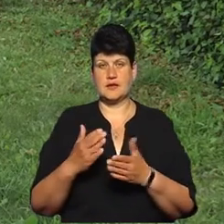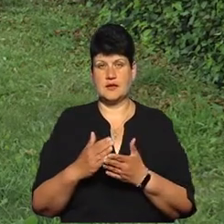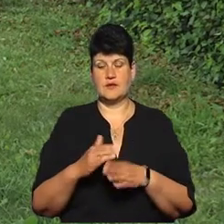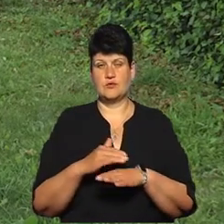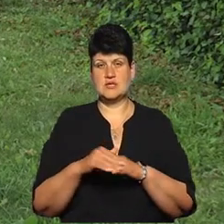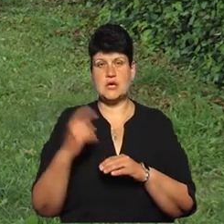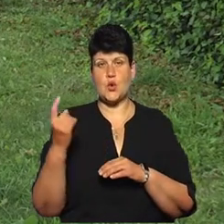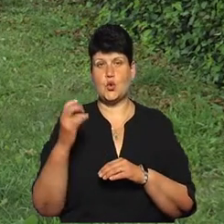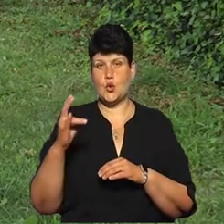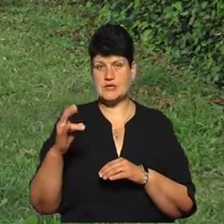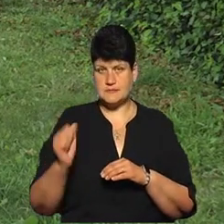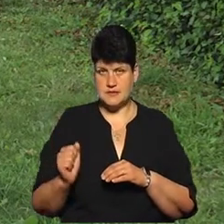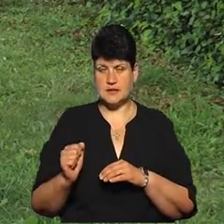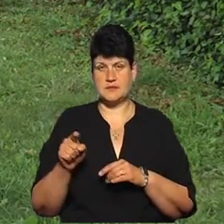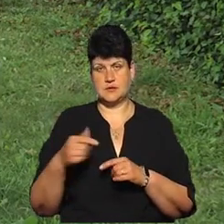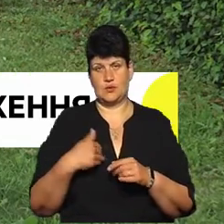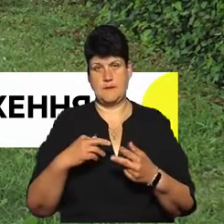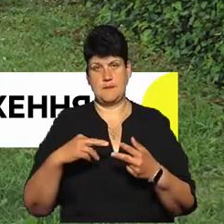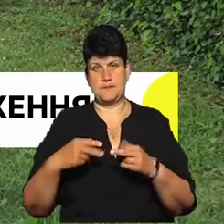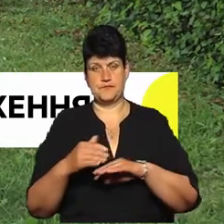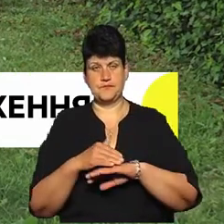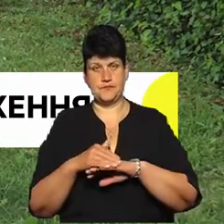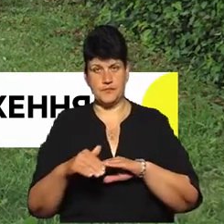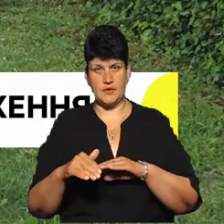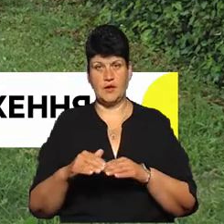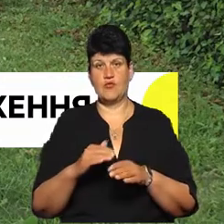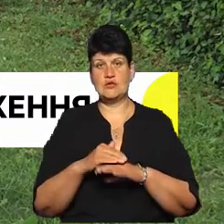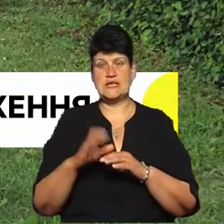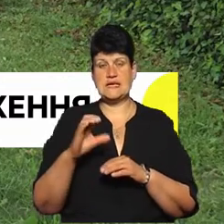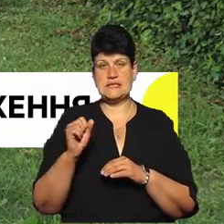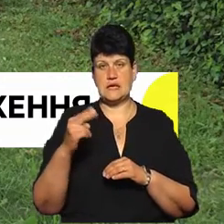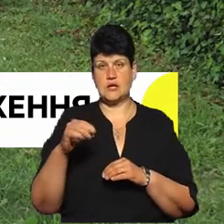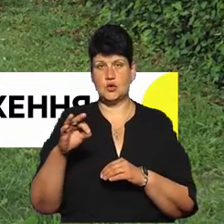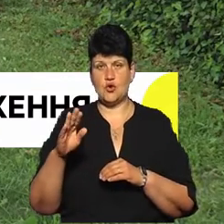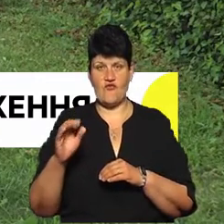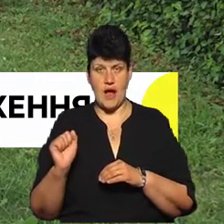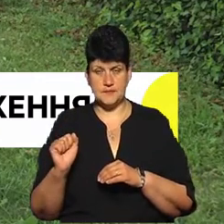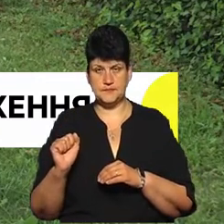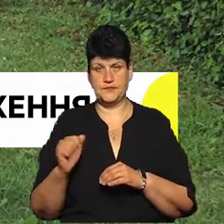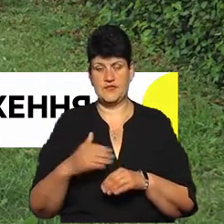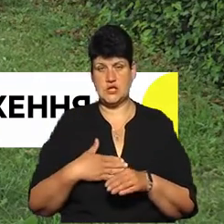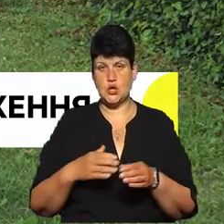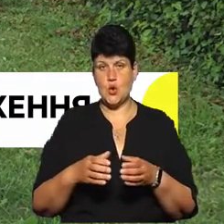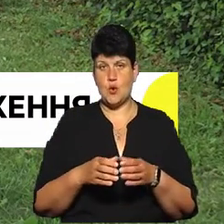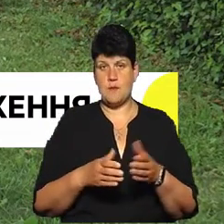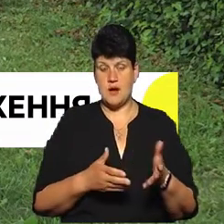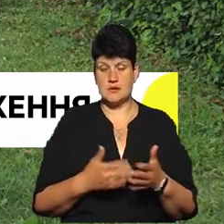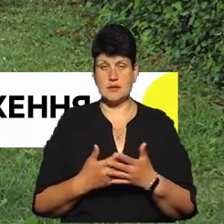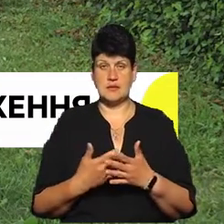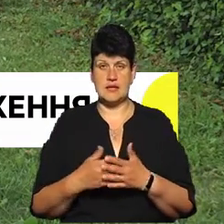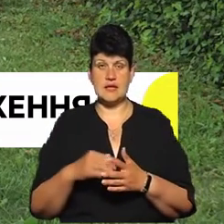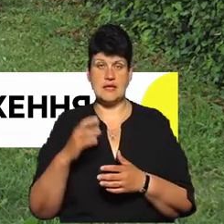колгоспна, її захотіли перейменувати у вулицю Садову, це в нашій громаді. Ну, наприклад, в